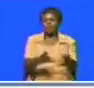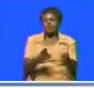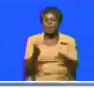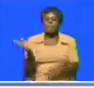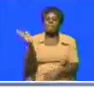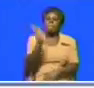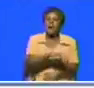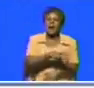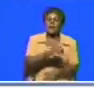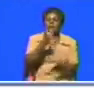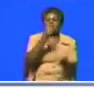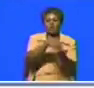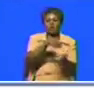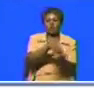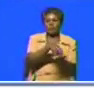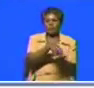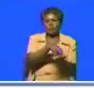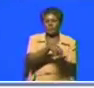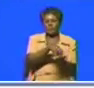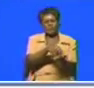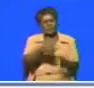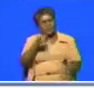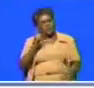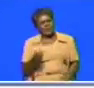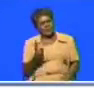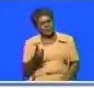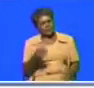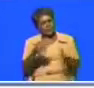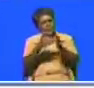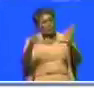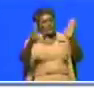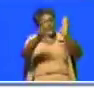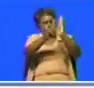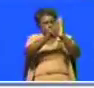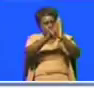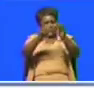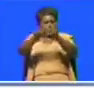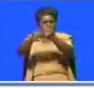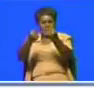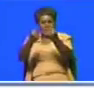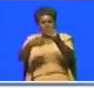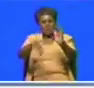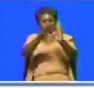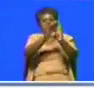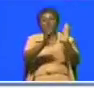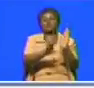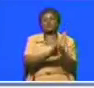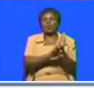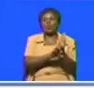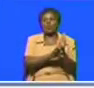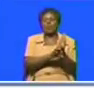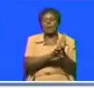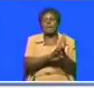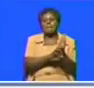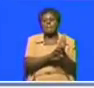ambavyo wanastahili kwenda. Uh-huh. Kwa hivyo huo ni kinyume cha sheria na ni ukiukaji wa maadili ya utekelezaji kazi wa maafisa